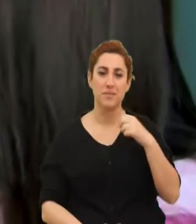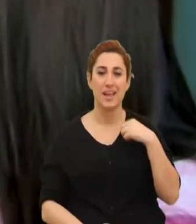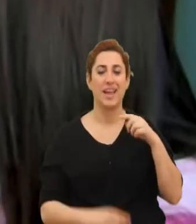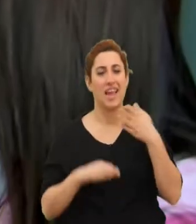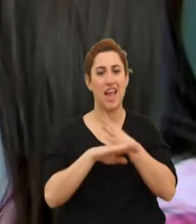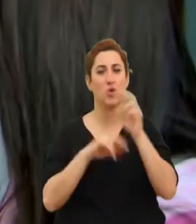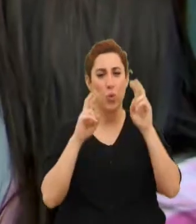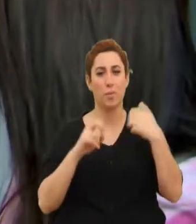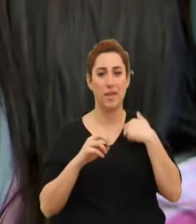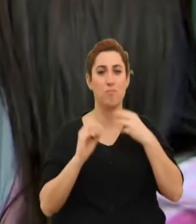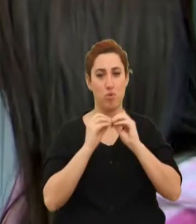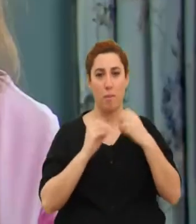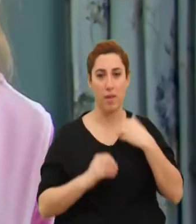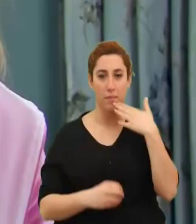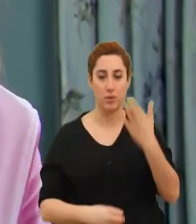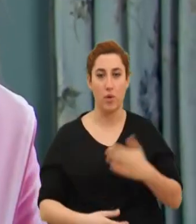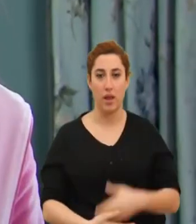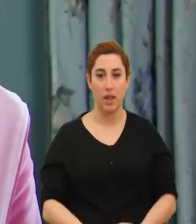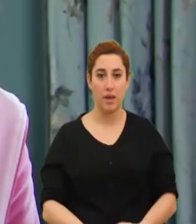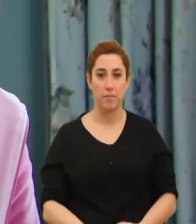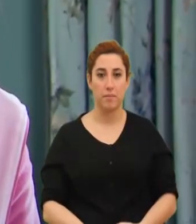Şimdi gelelim esas benim dert ettiğim meseleye.